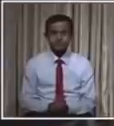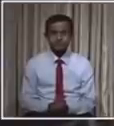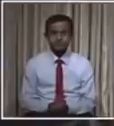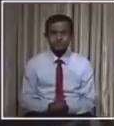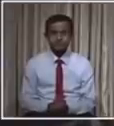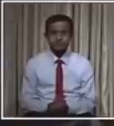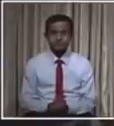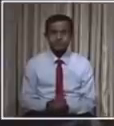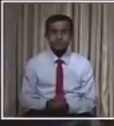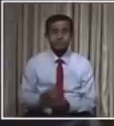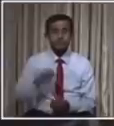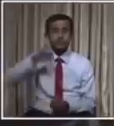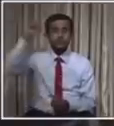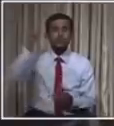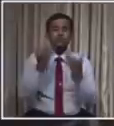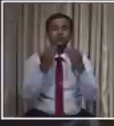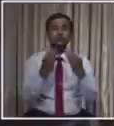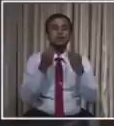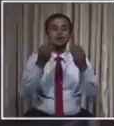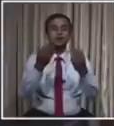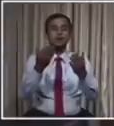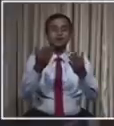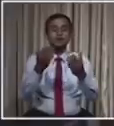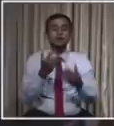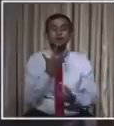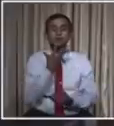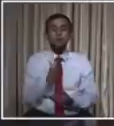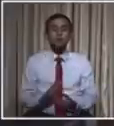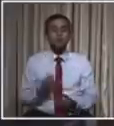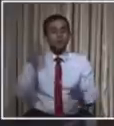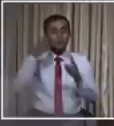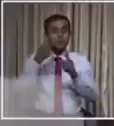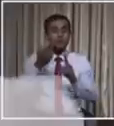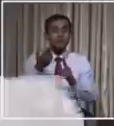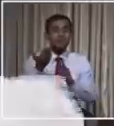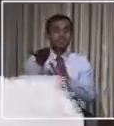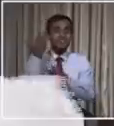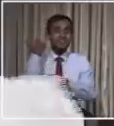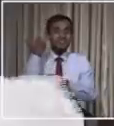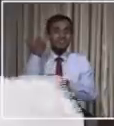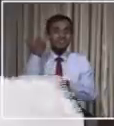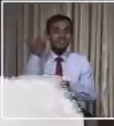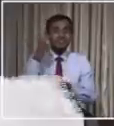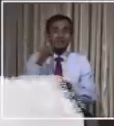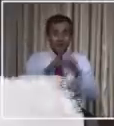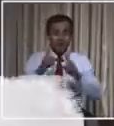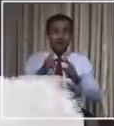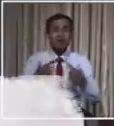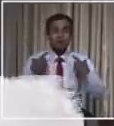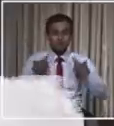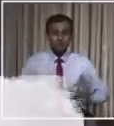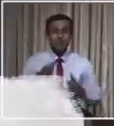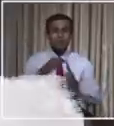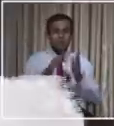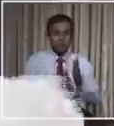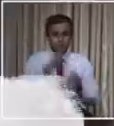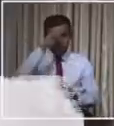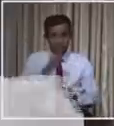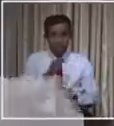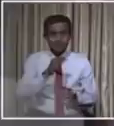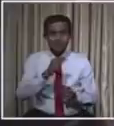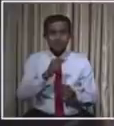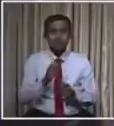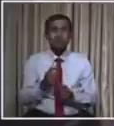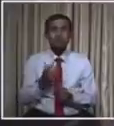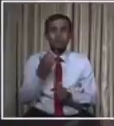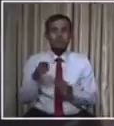සාමාන්‍යයෙන් රජවරුන්ට උපදෙස් දෙන්න හිටපු පෙරවි බමුණන් ගැන මම අද කතා කරා. පෙරවි බමුණන් නෙවෙයි දැන් නම් ඉතින් මහින්ද රාජපක්ෂ අගමැතිතුමාට ඉන්න කේවට්ටේක් ගැනත්